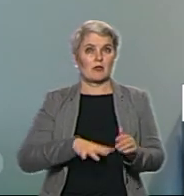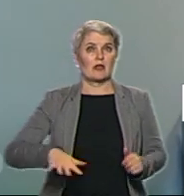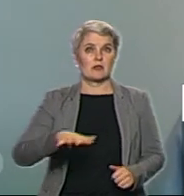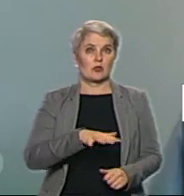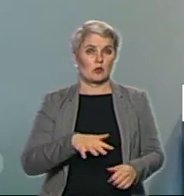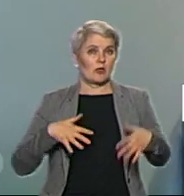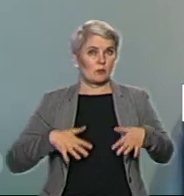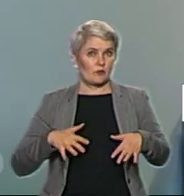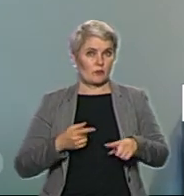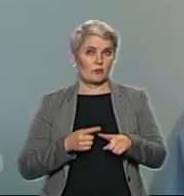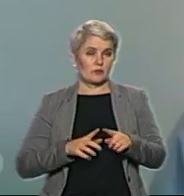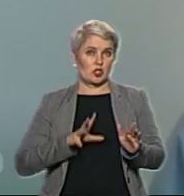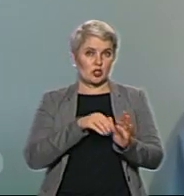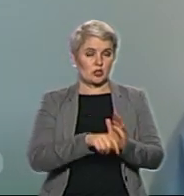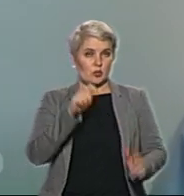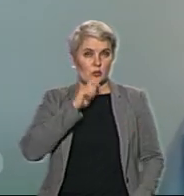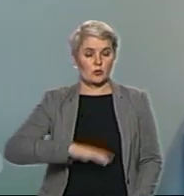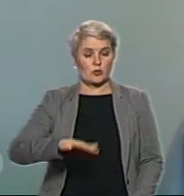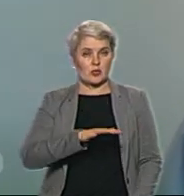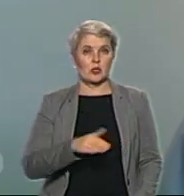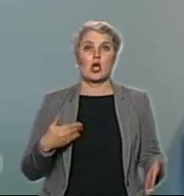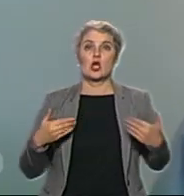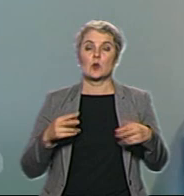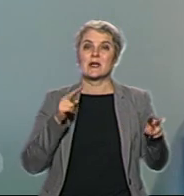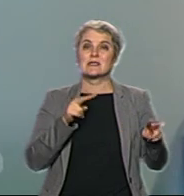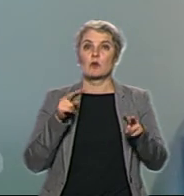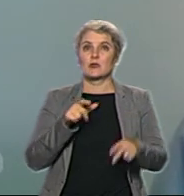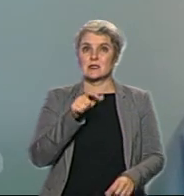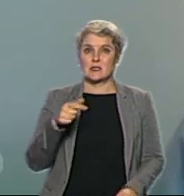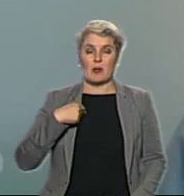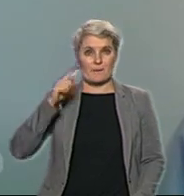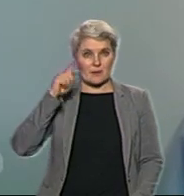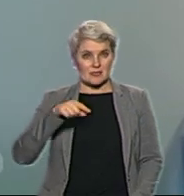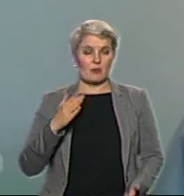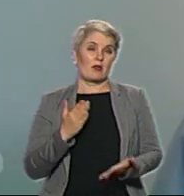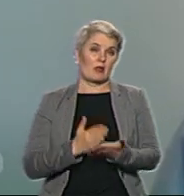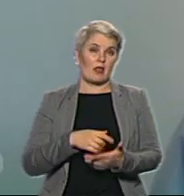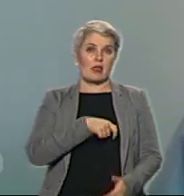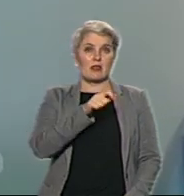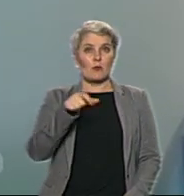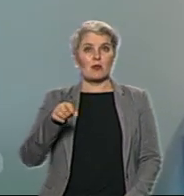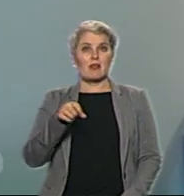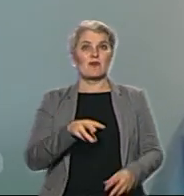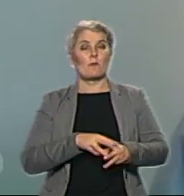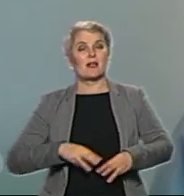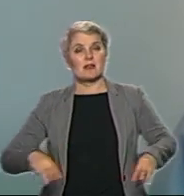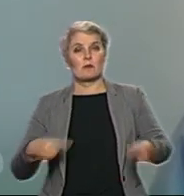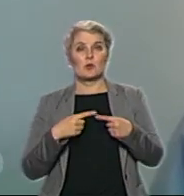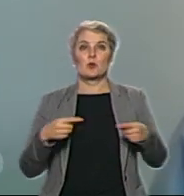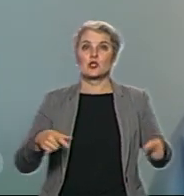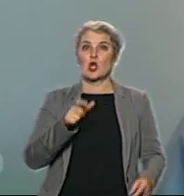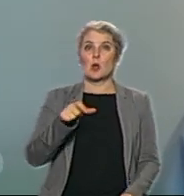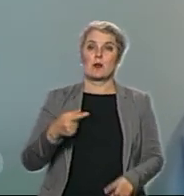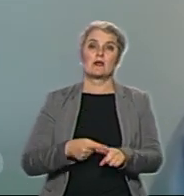півострова, який є частиною України. Щодо спостерігачів. Ми знаємо, що є депутати Європарламенту та інші громадяни,